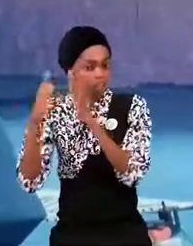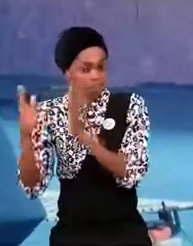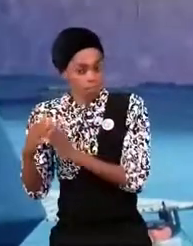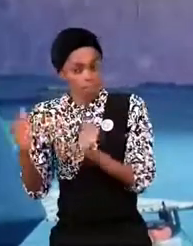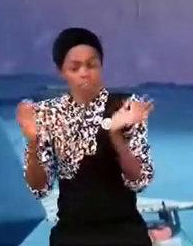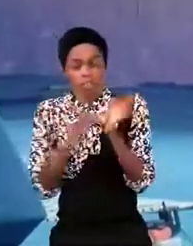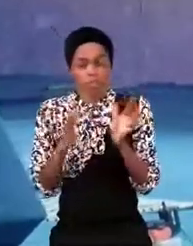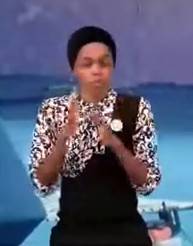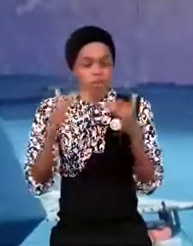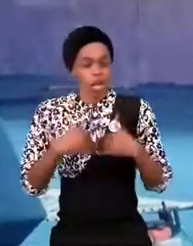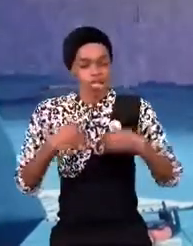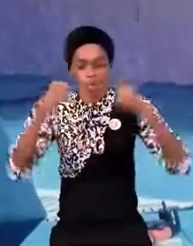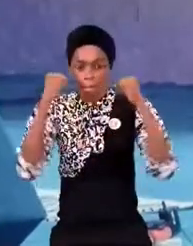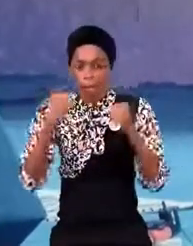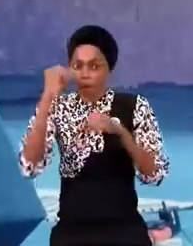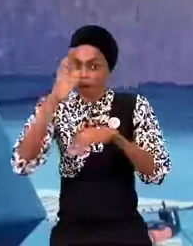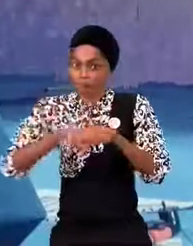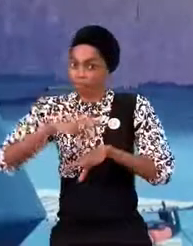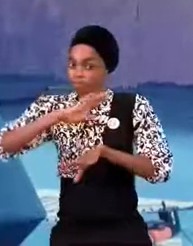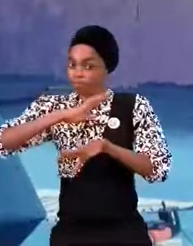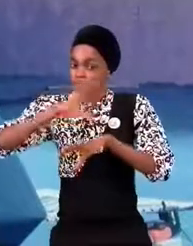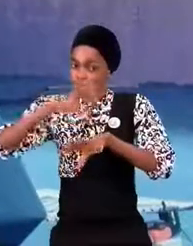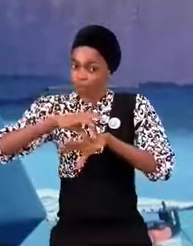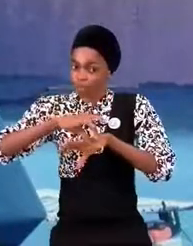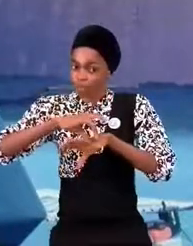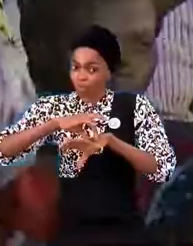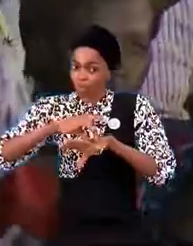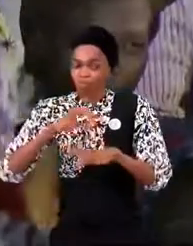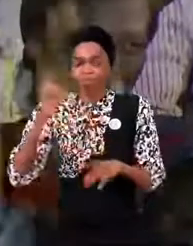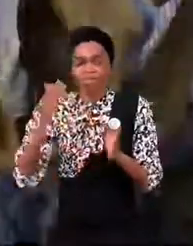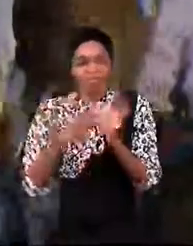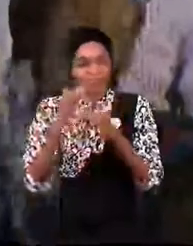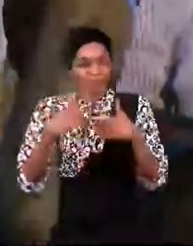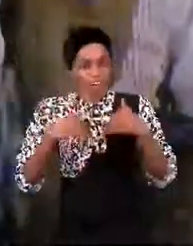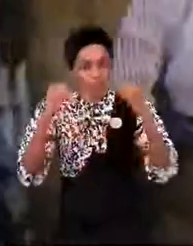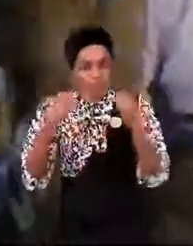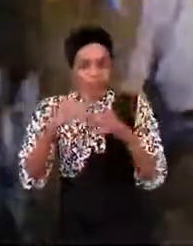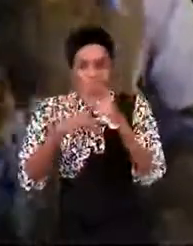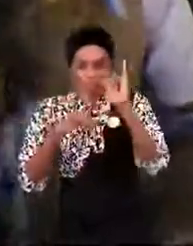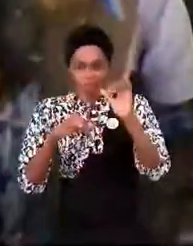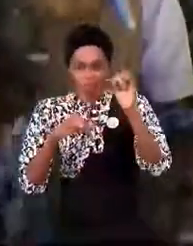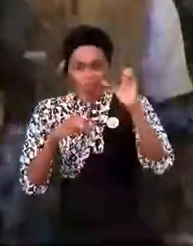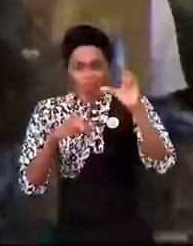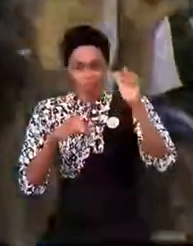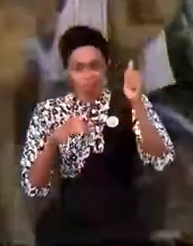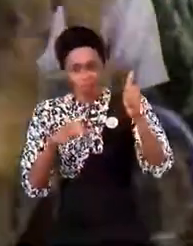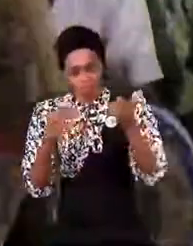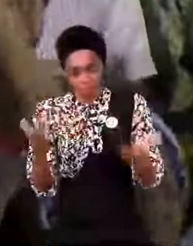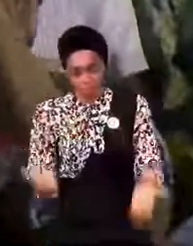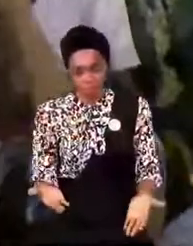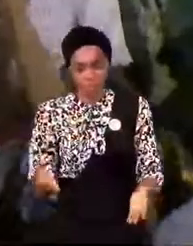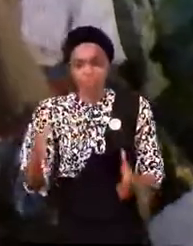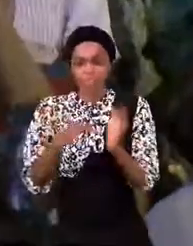Yola. Il a la puissance partout dans l'état d'Adamawa. Il